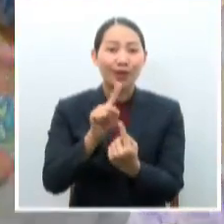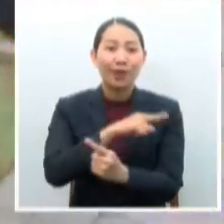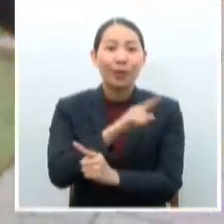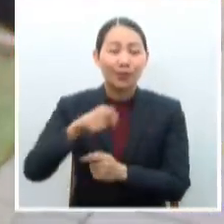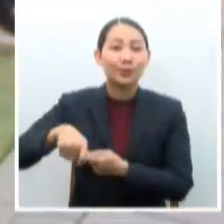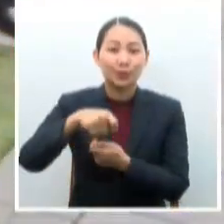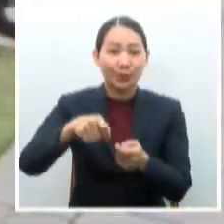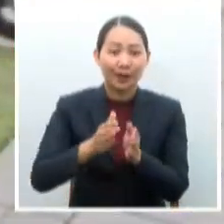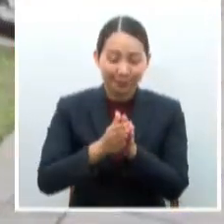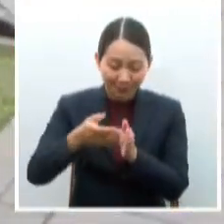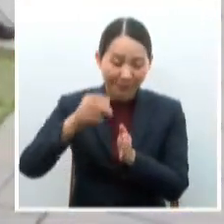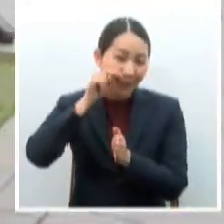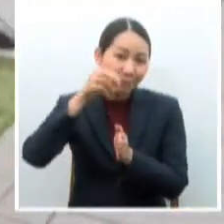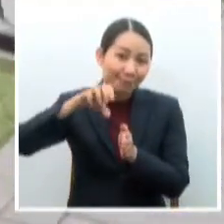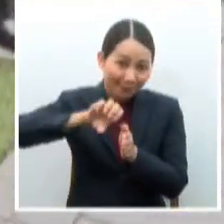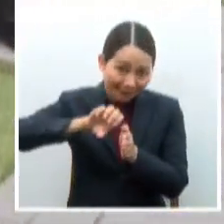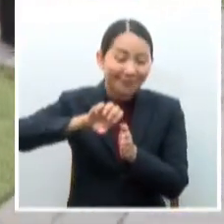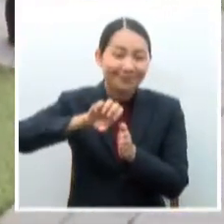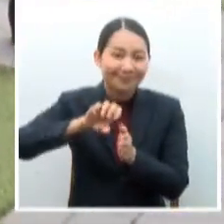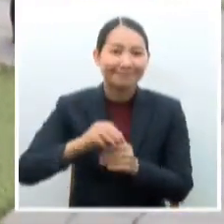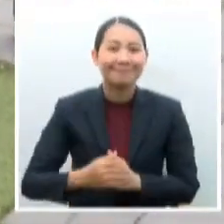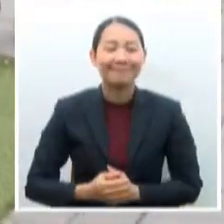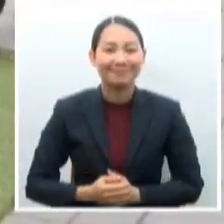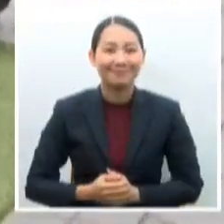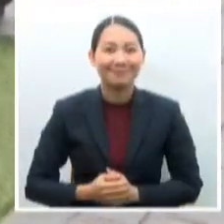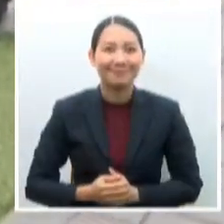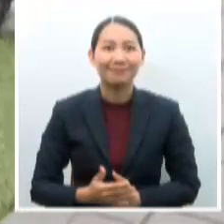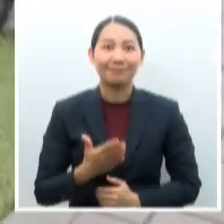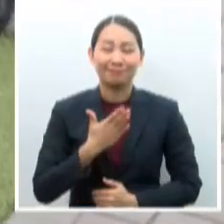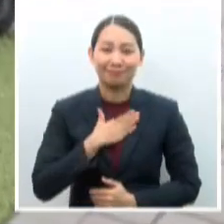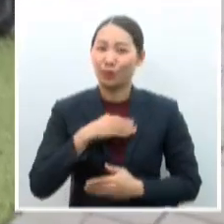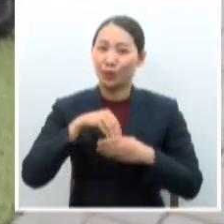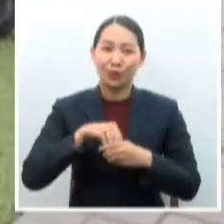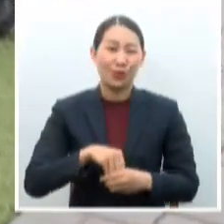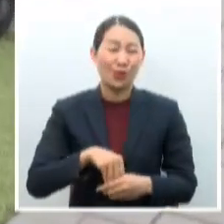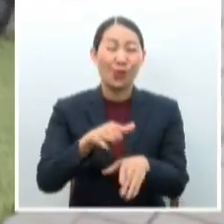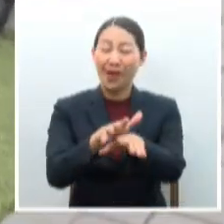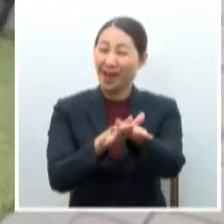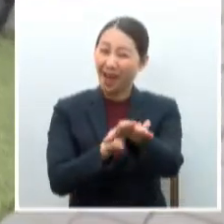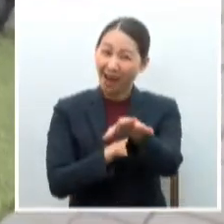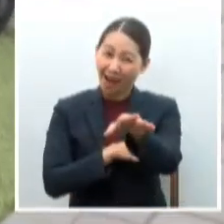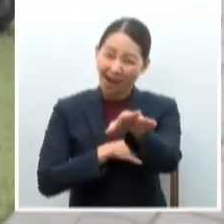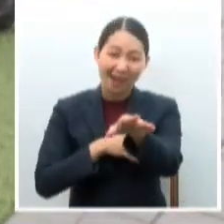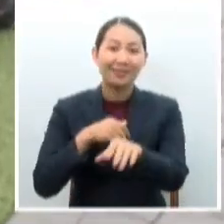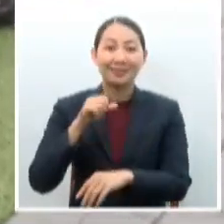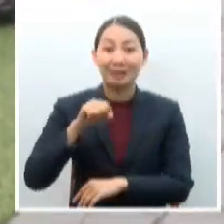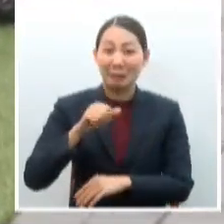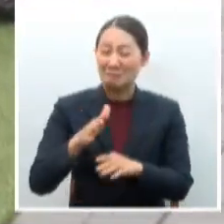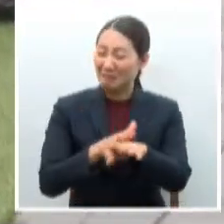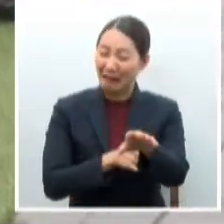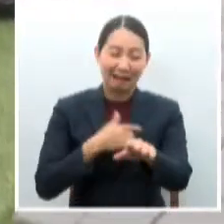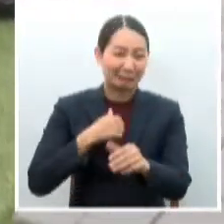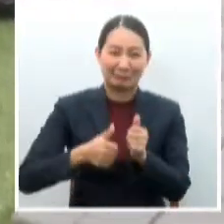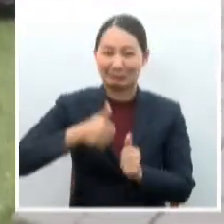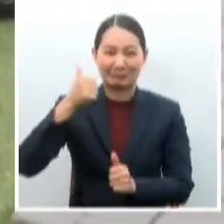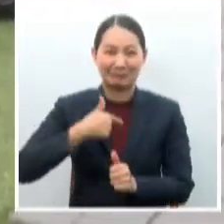านต์ผมคิดว่าหน้าที่นี้ผมอยู่ฉลองสงกรานต์มานานกว่าคนอื่นครับเพราะว่าข้